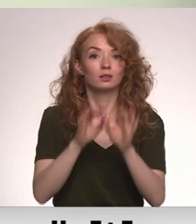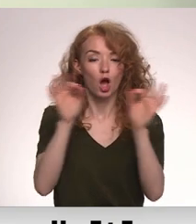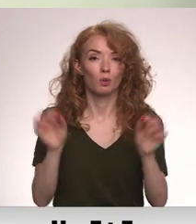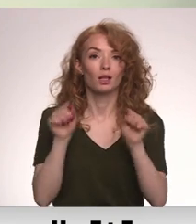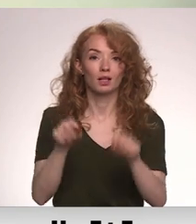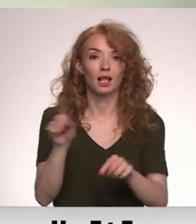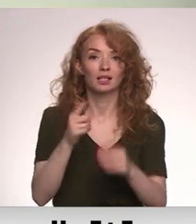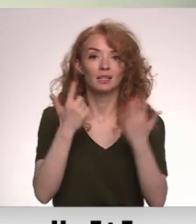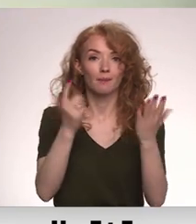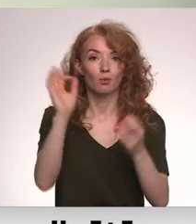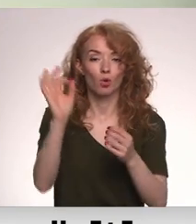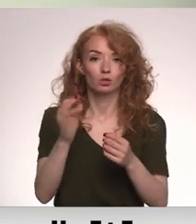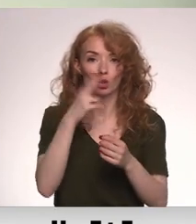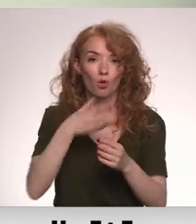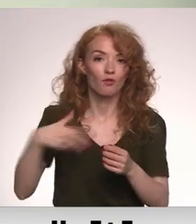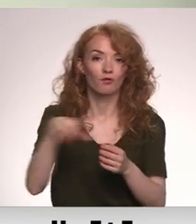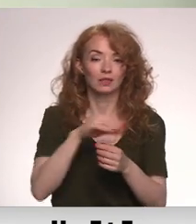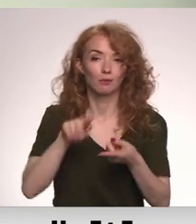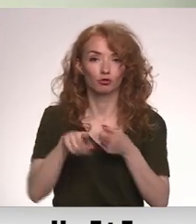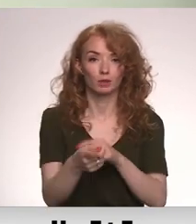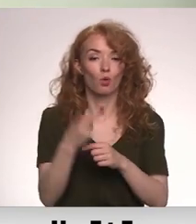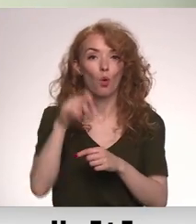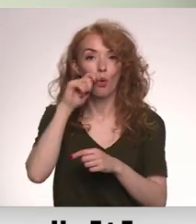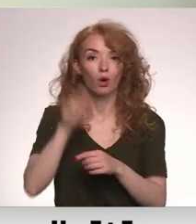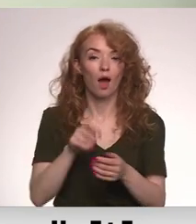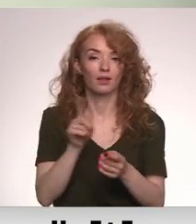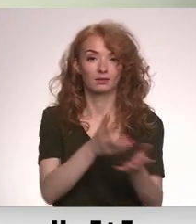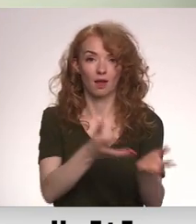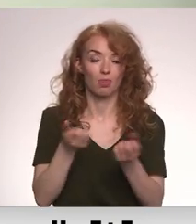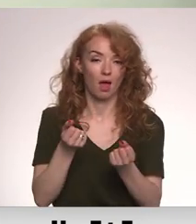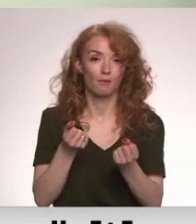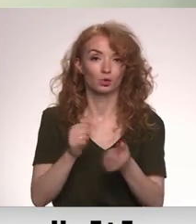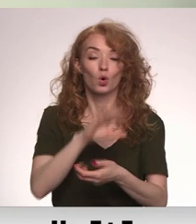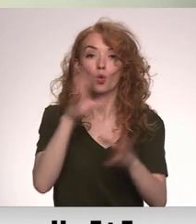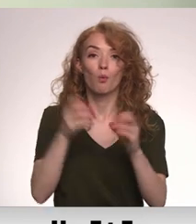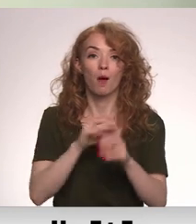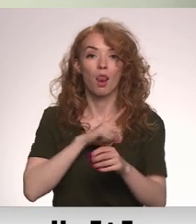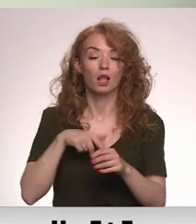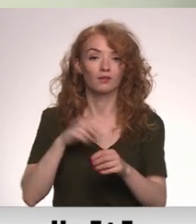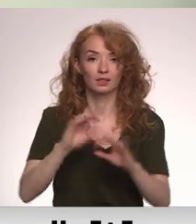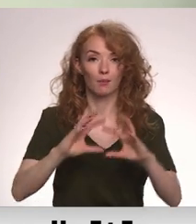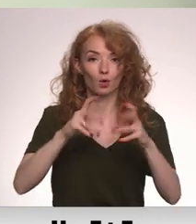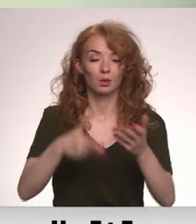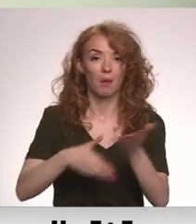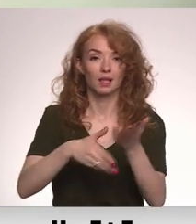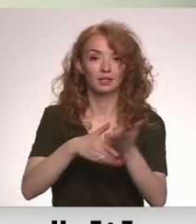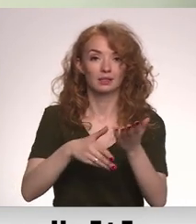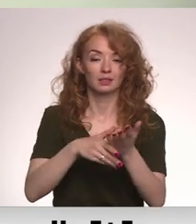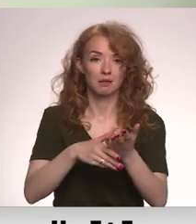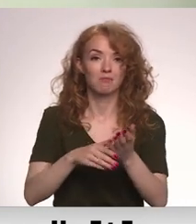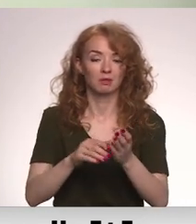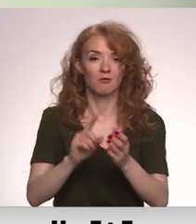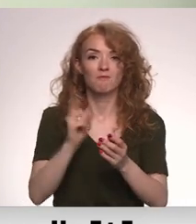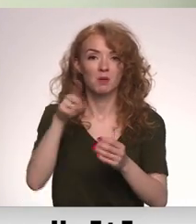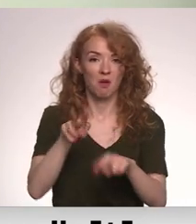ir 7% no visiem apvidus auto, ko Ukraina ir saņēmusi. Kopumā Latvija ir starptautiskās palīdzības